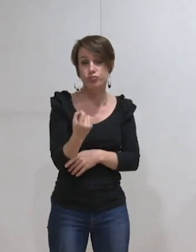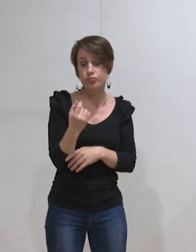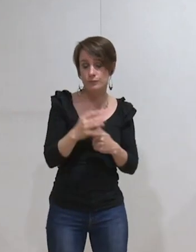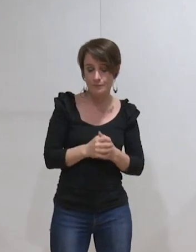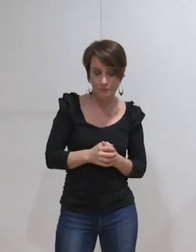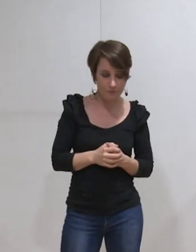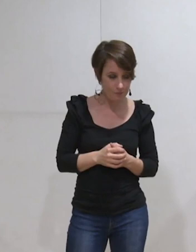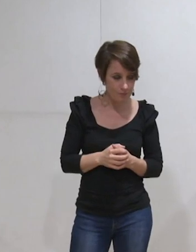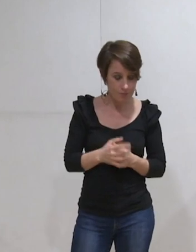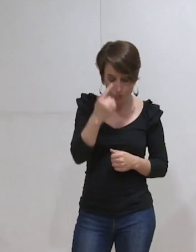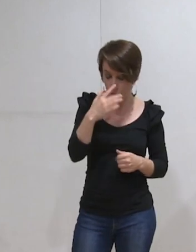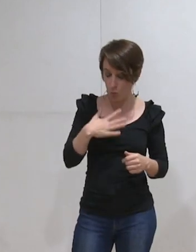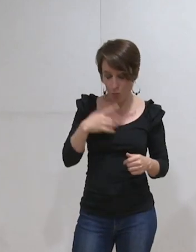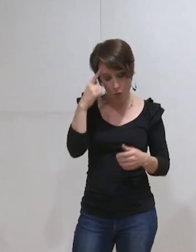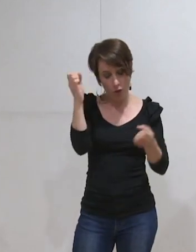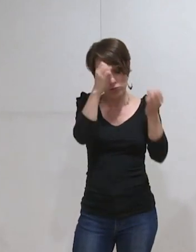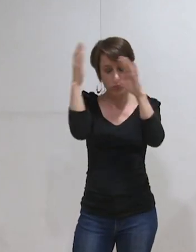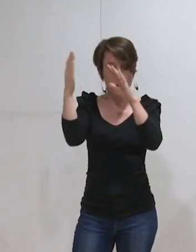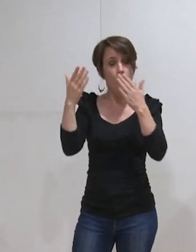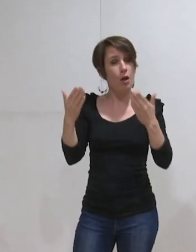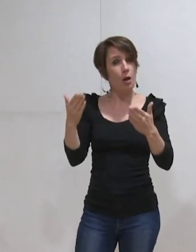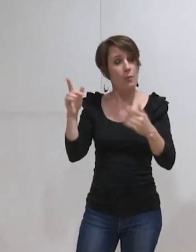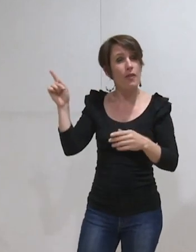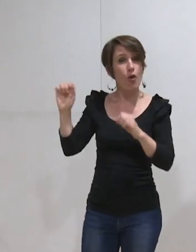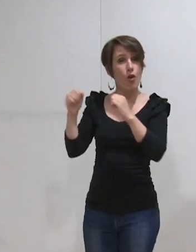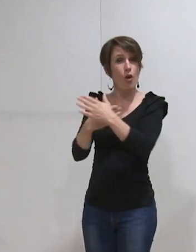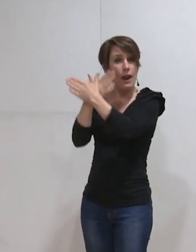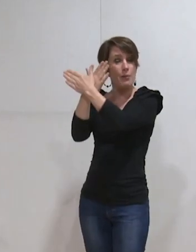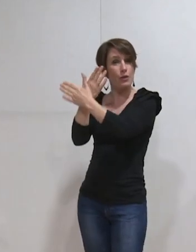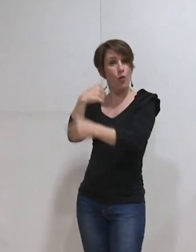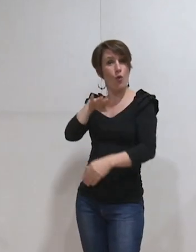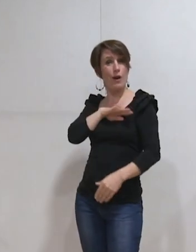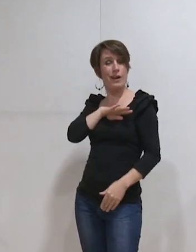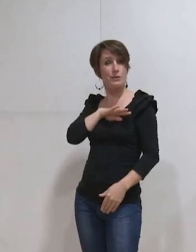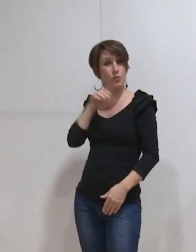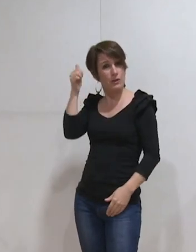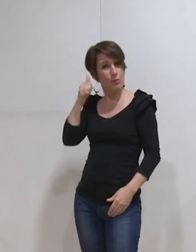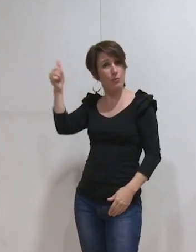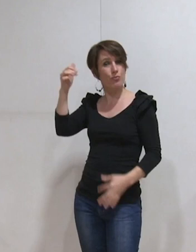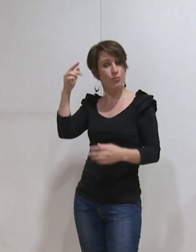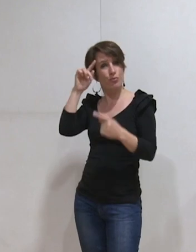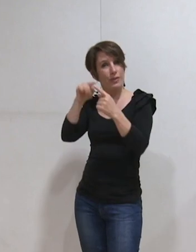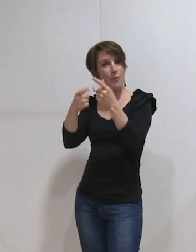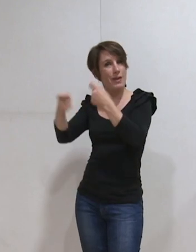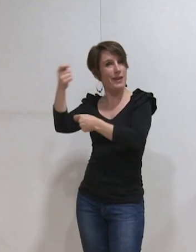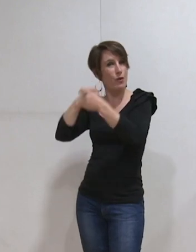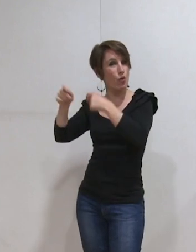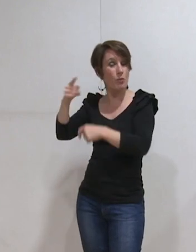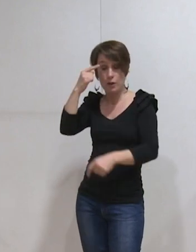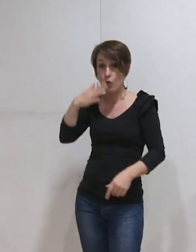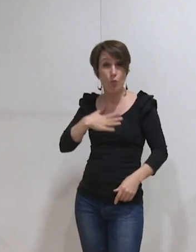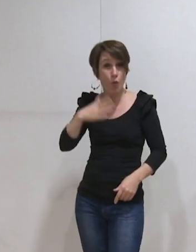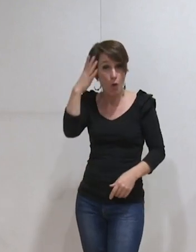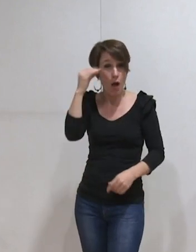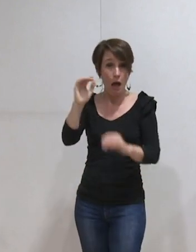qu'effectivement la l'agglomération avait en charge maintenant à partir du 1er janvier les questions de nature économique pour moi alpexo est